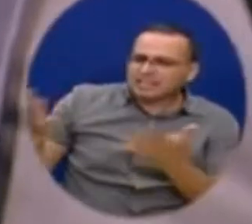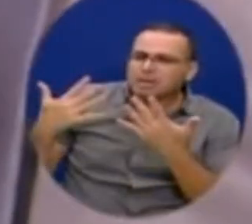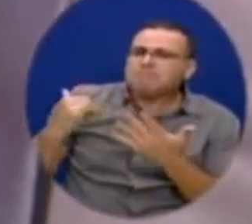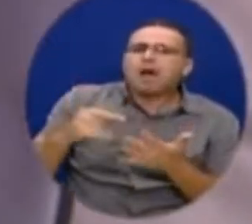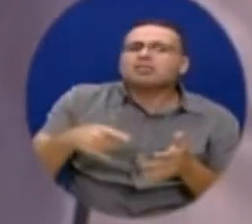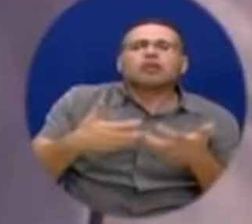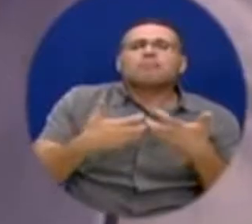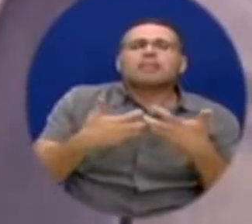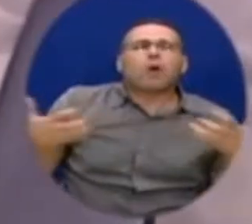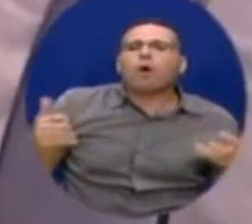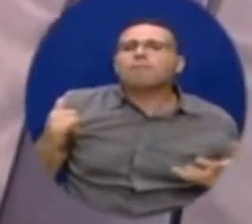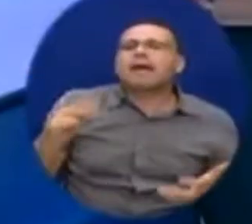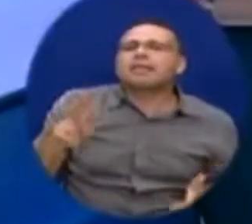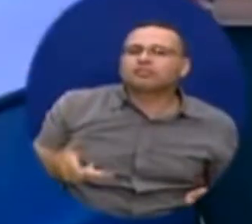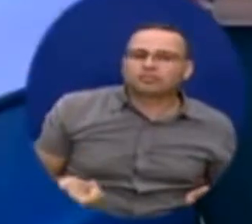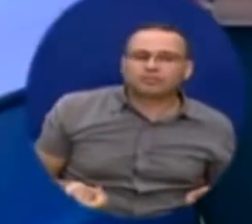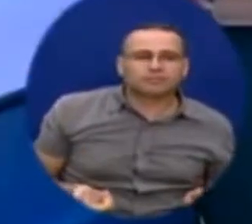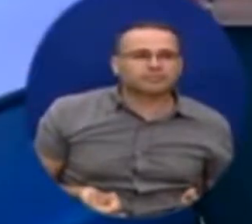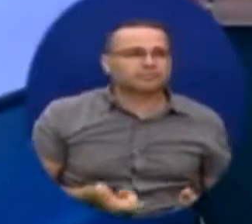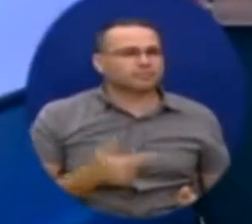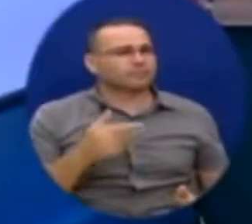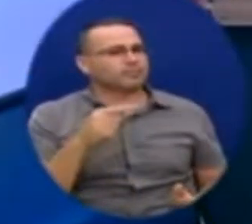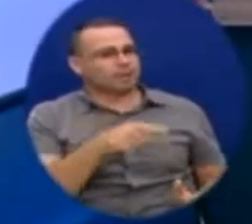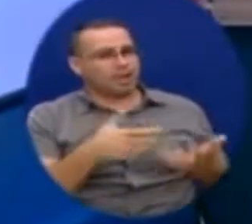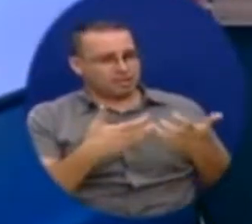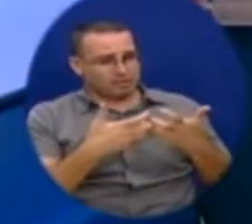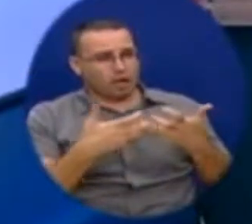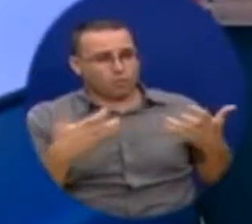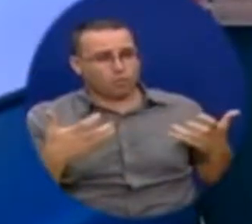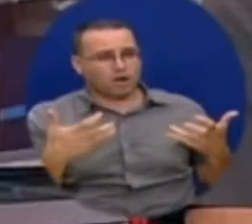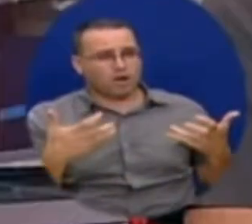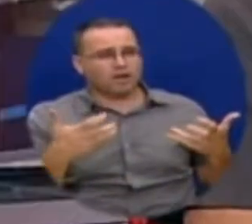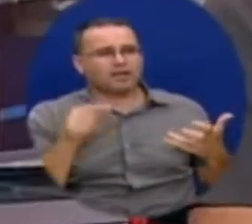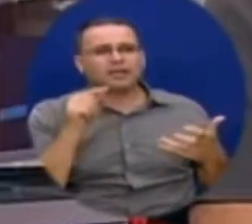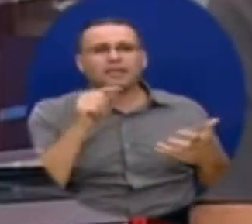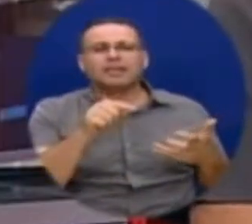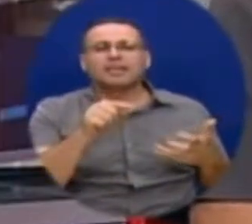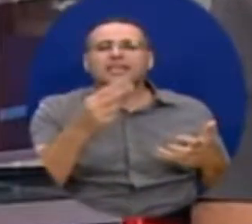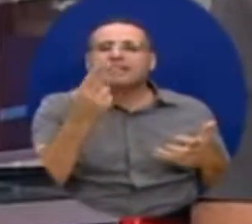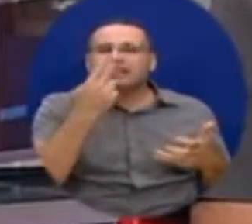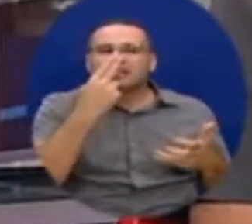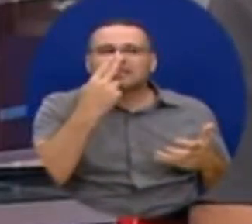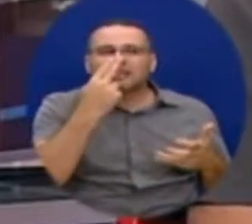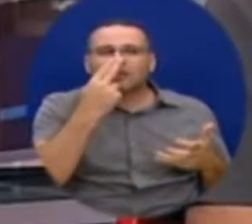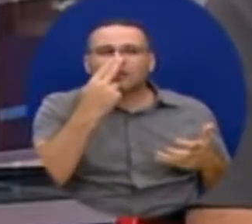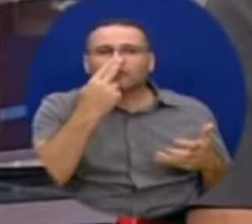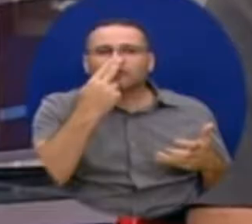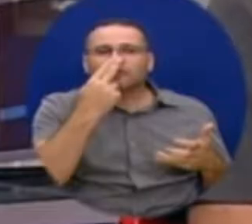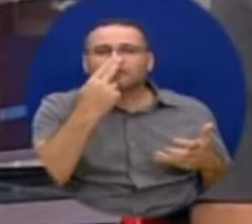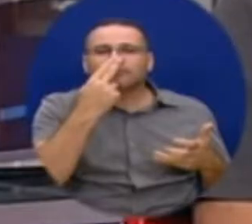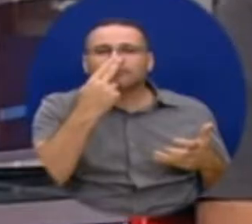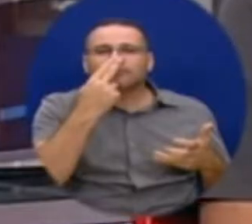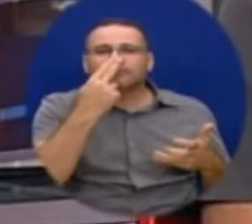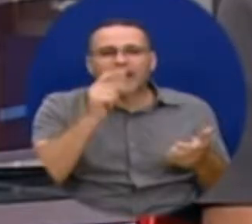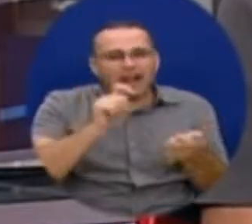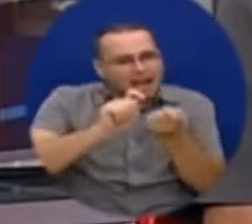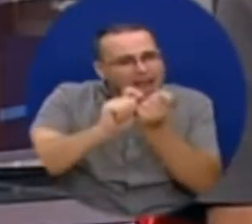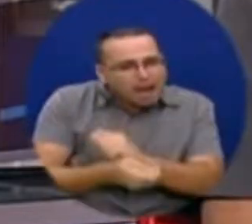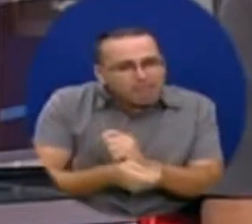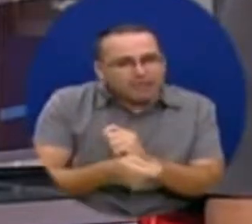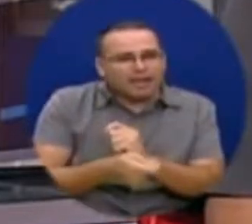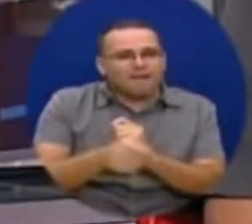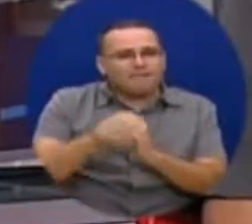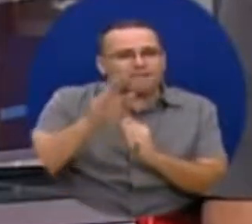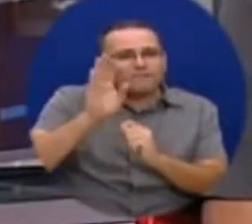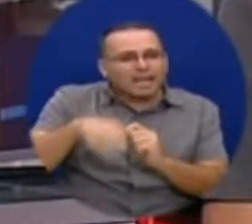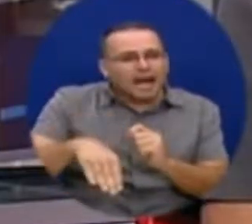בתערוכה הזו? אוקיי, התערוכה בעצם היא מין ניסיון להמיר